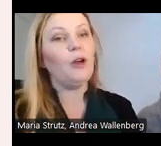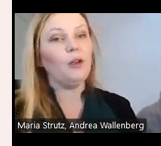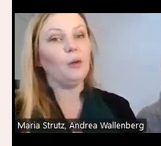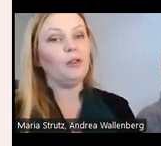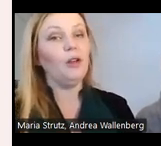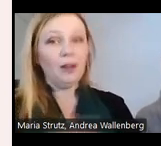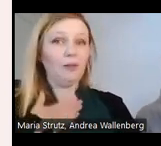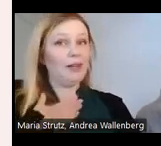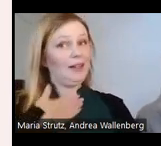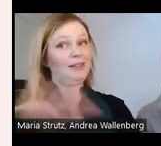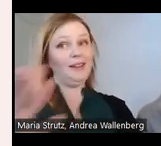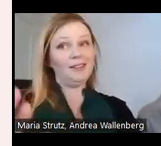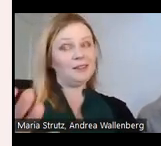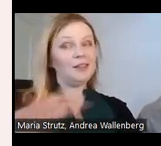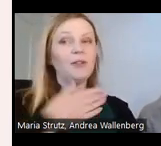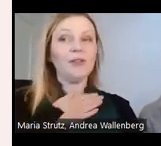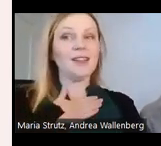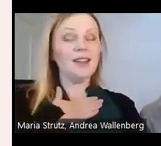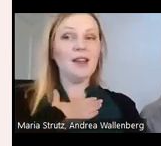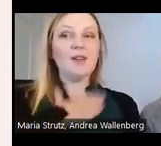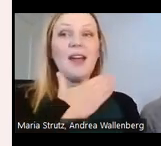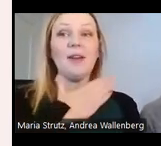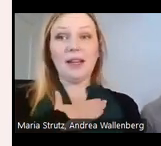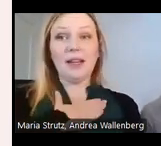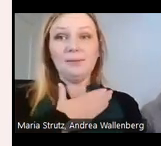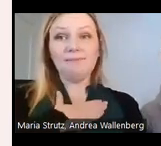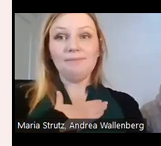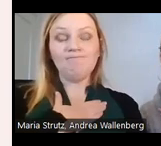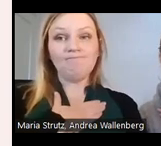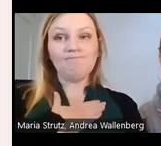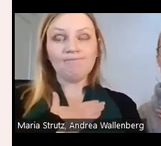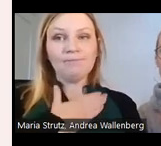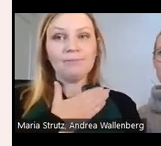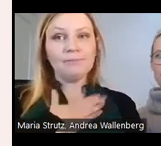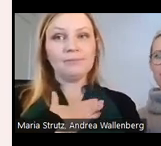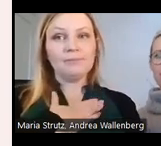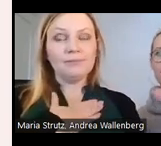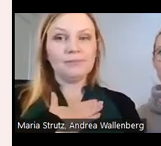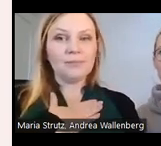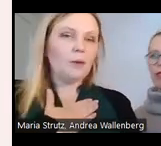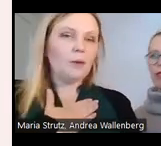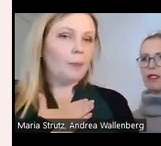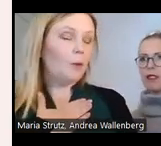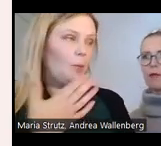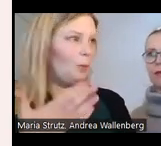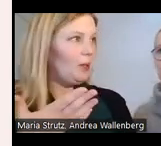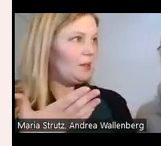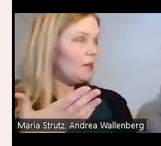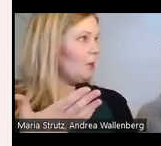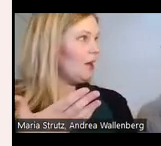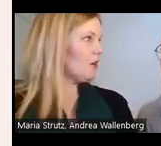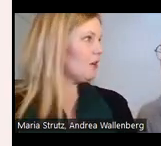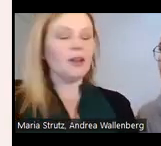sen så har vi ju också, jag vill inte, har vi visat. Det här är vill. Vill, och så bort med det. Vill inte. Och